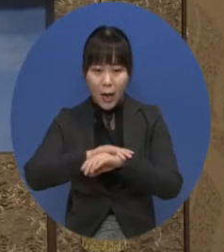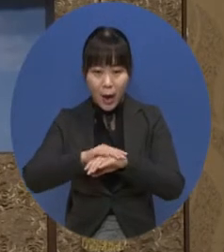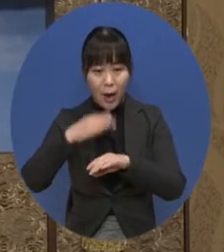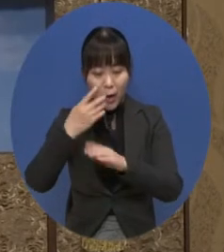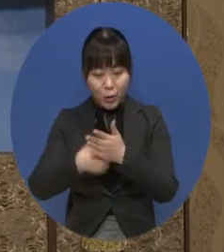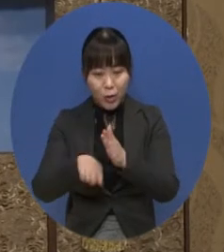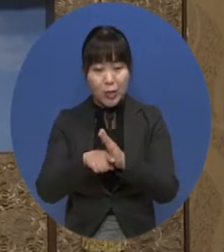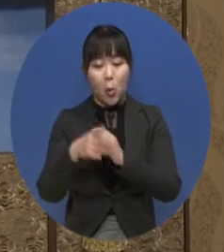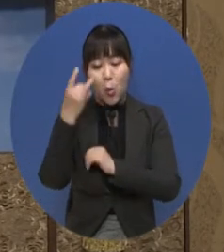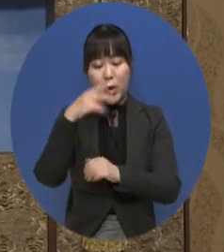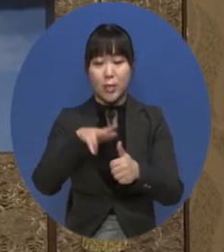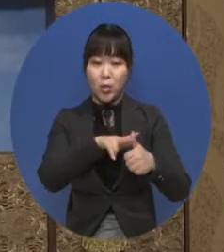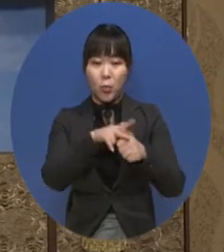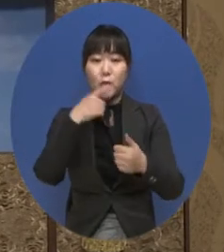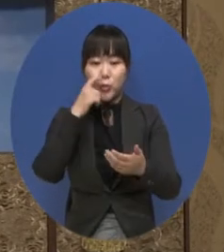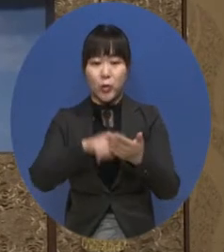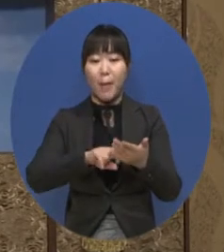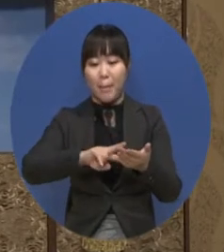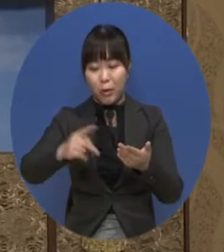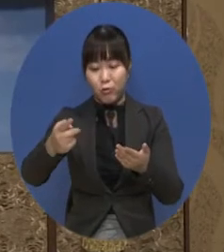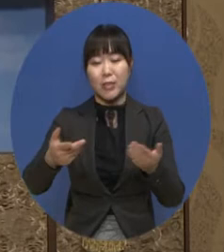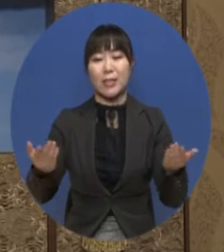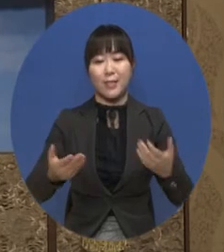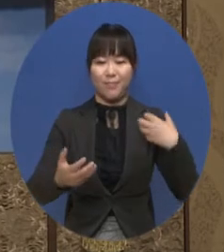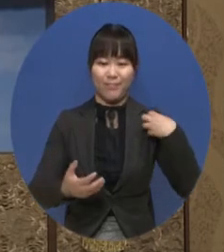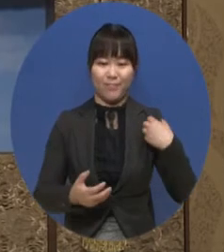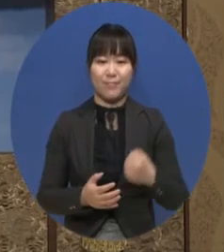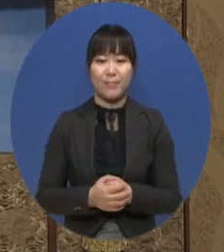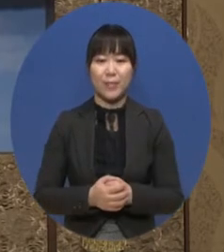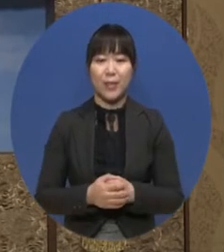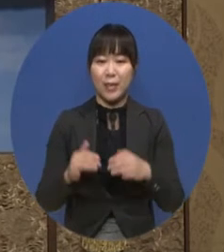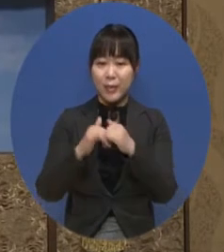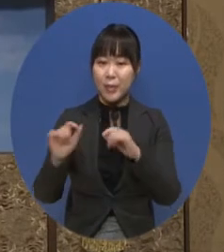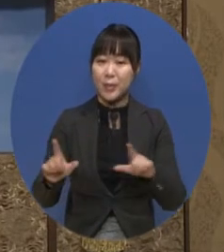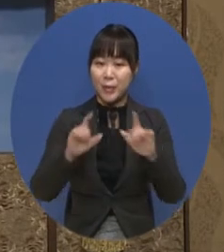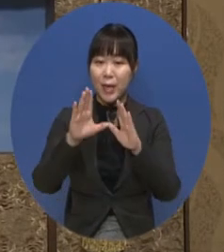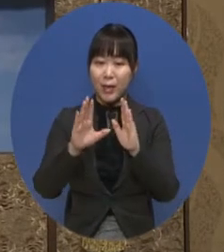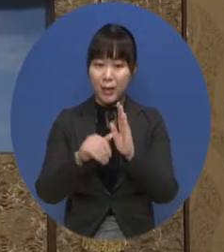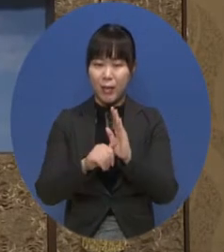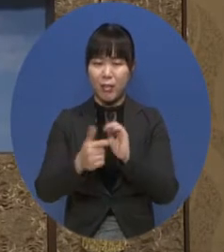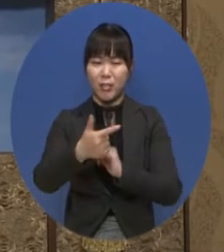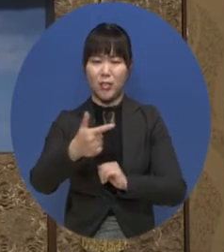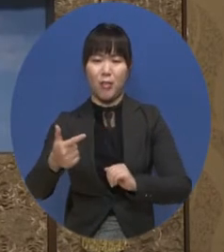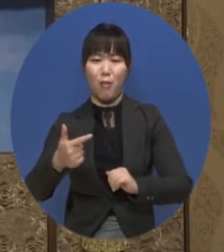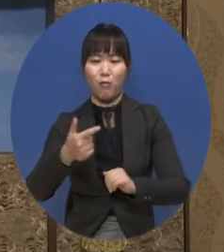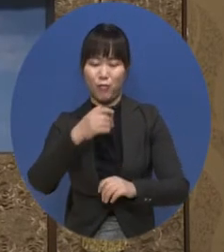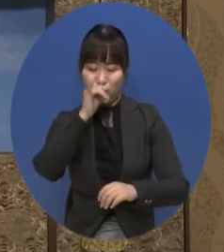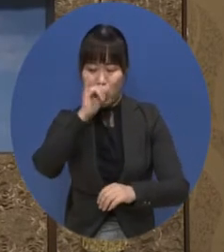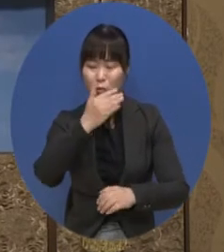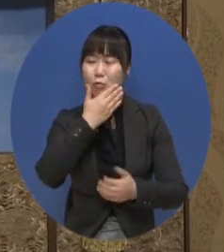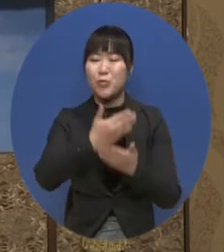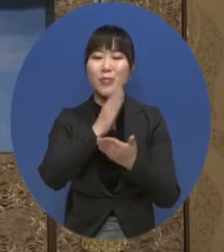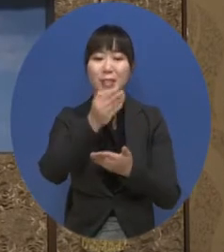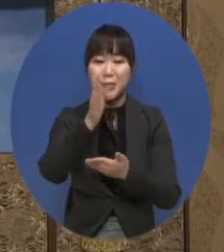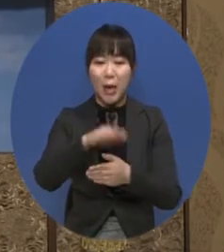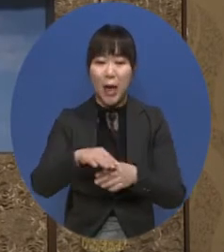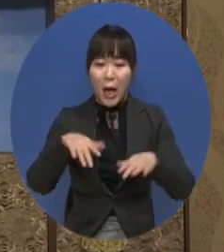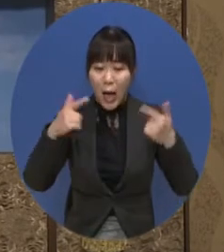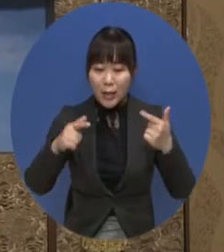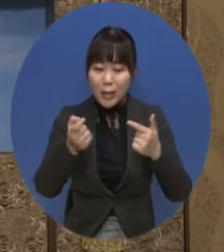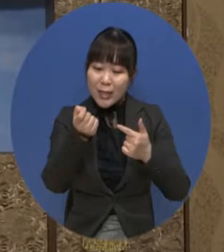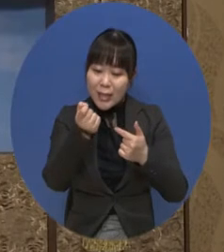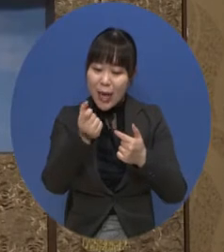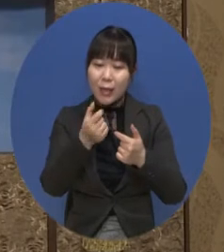기존의 정보를 쉽게 바꾸고 있는 일을 주로 하고 있습니다. 그래서 사람이 살아가는 데 거창한 일도 중요하지만 매일의 소소한 순간이